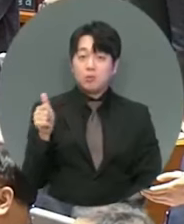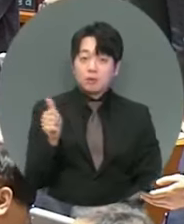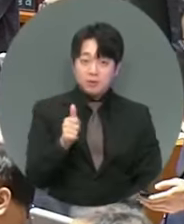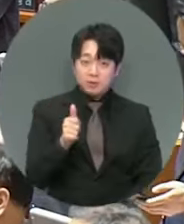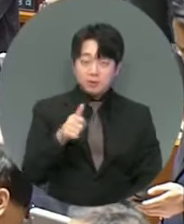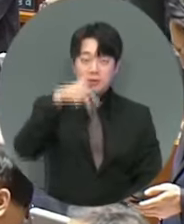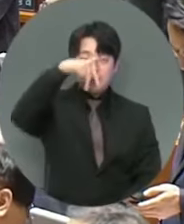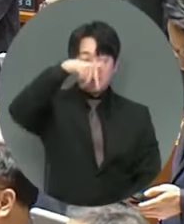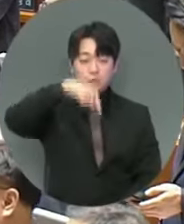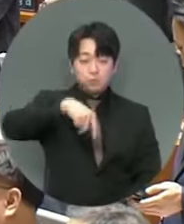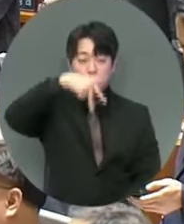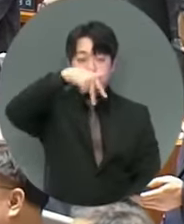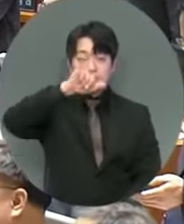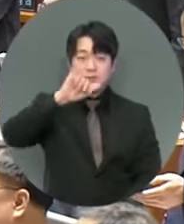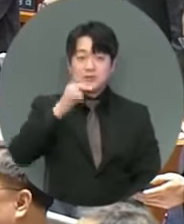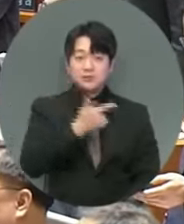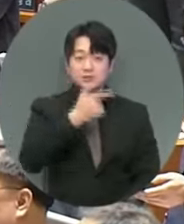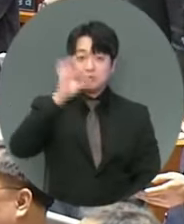주진우 의원,